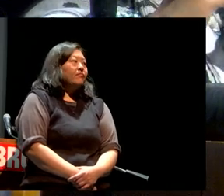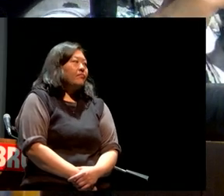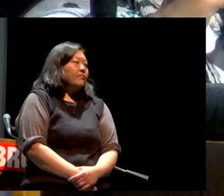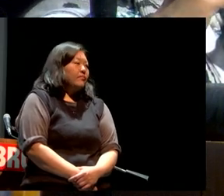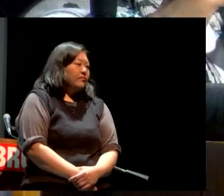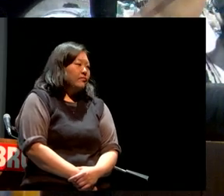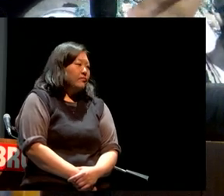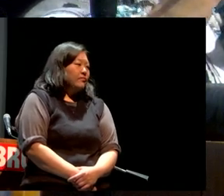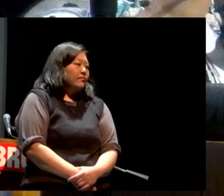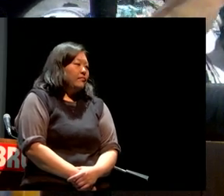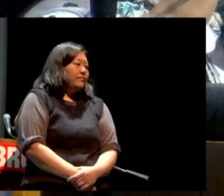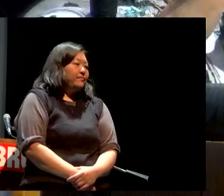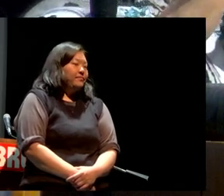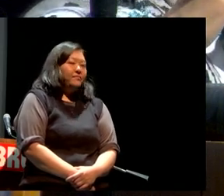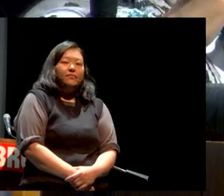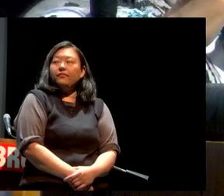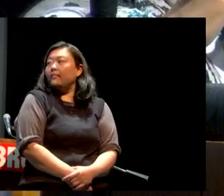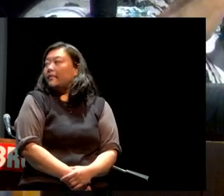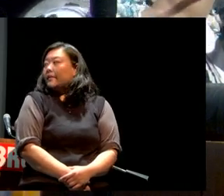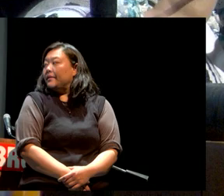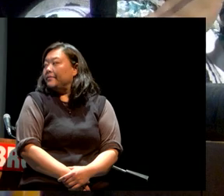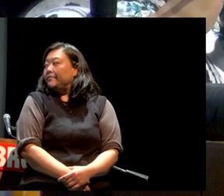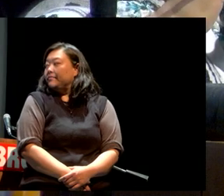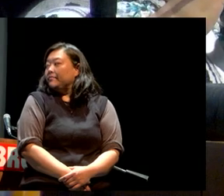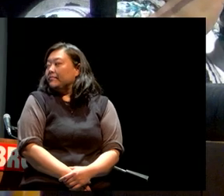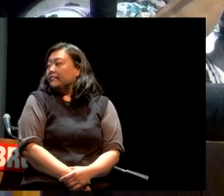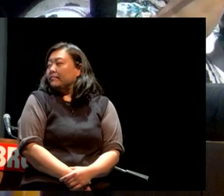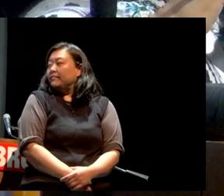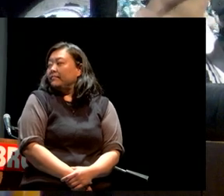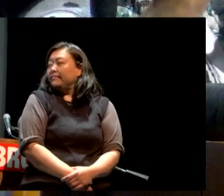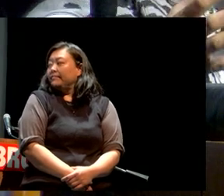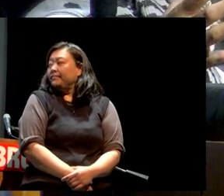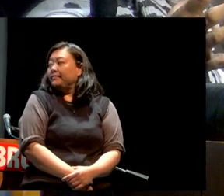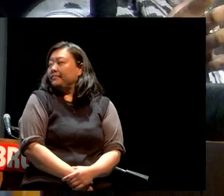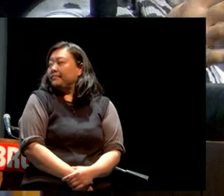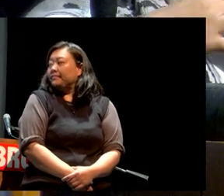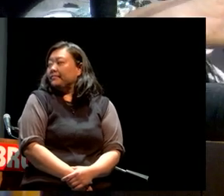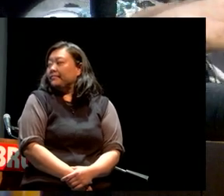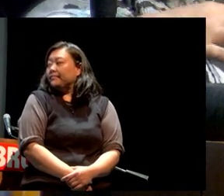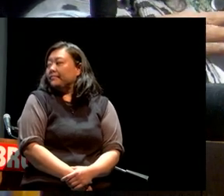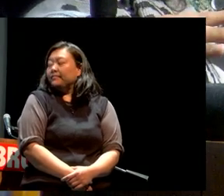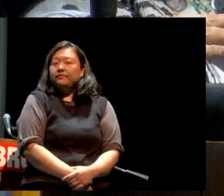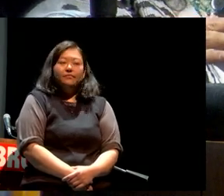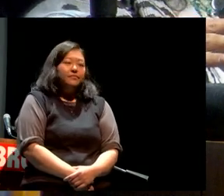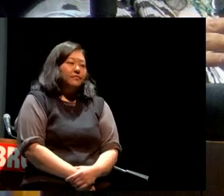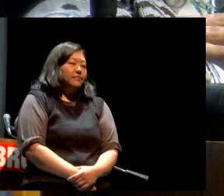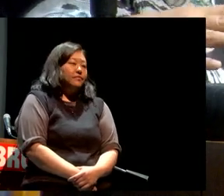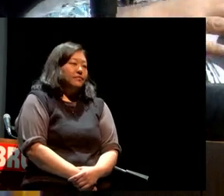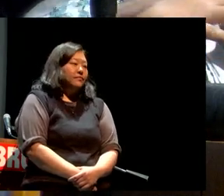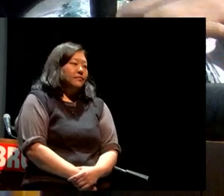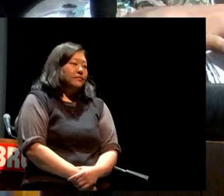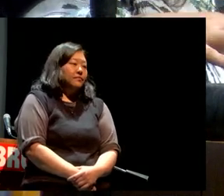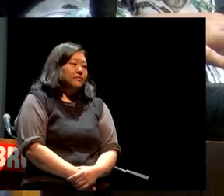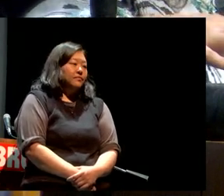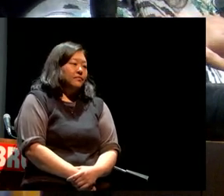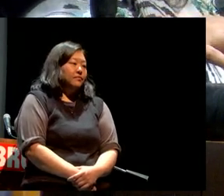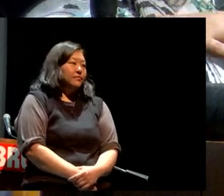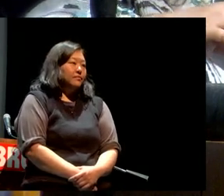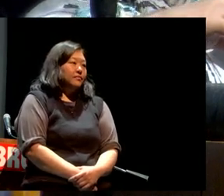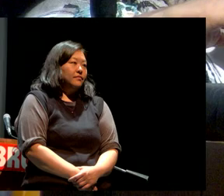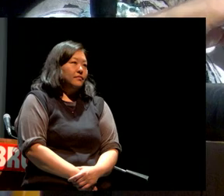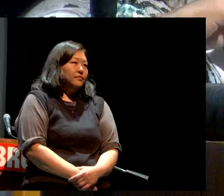ですか。ここがブロックチェーンのいいとこで、残ってて30年後にみんな忘れた時に、ある人間